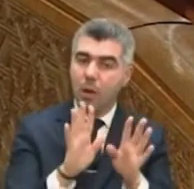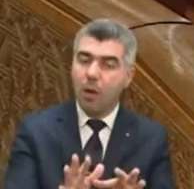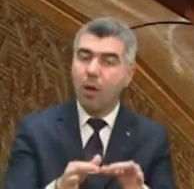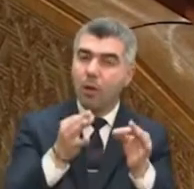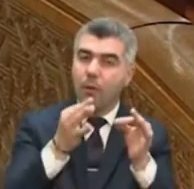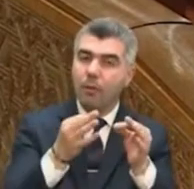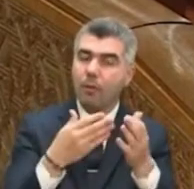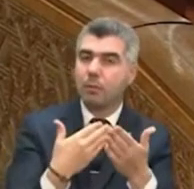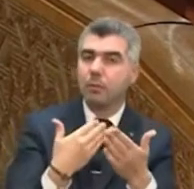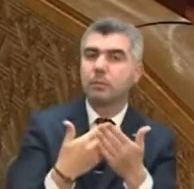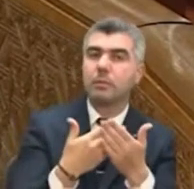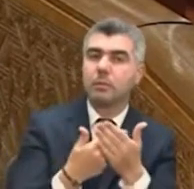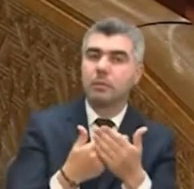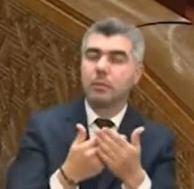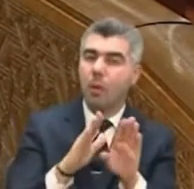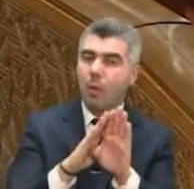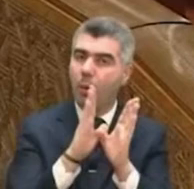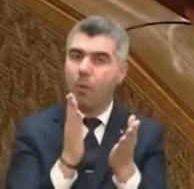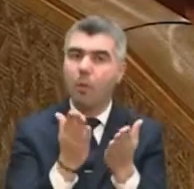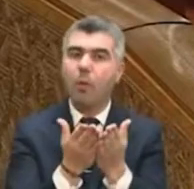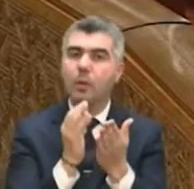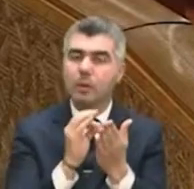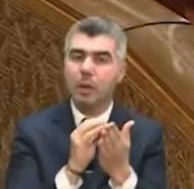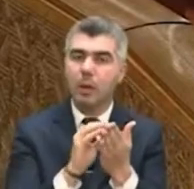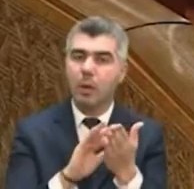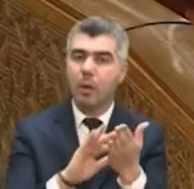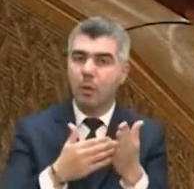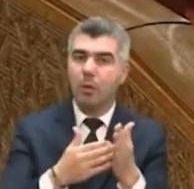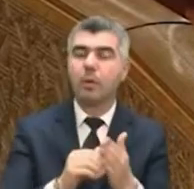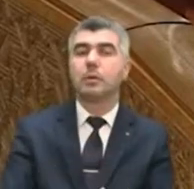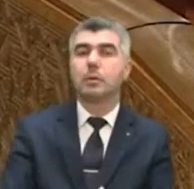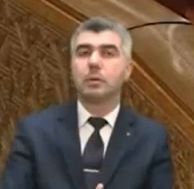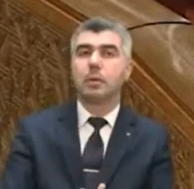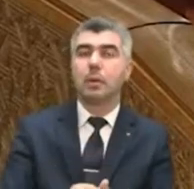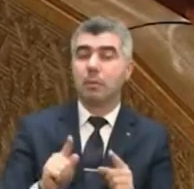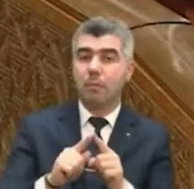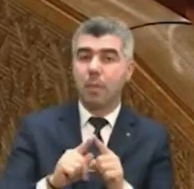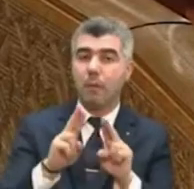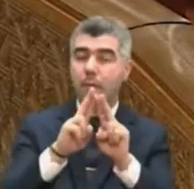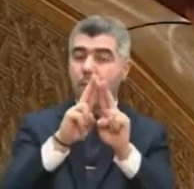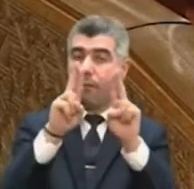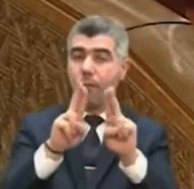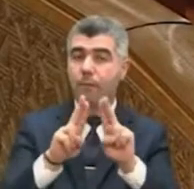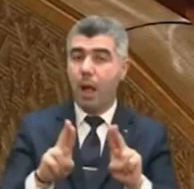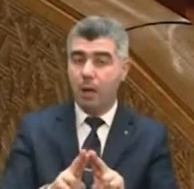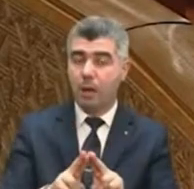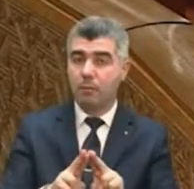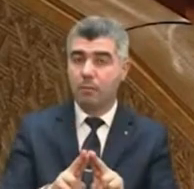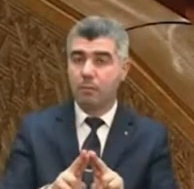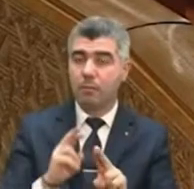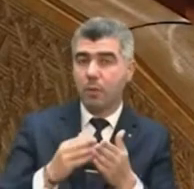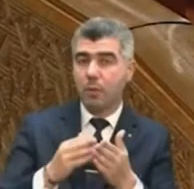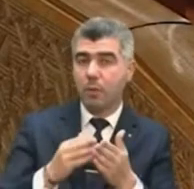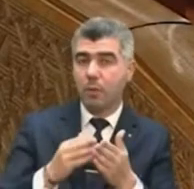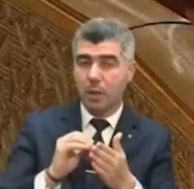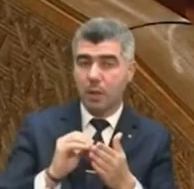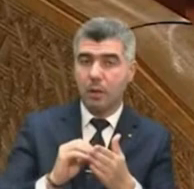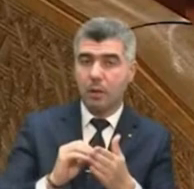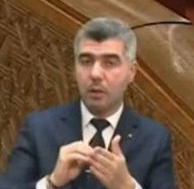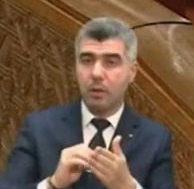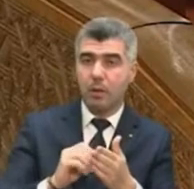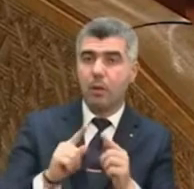أو موضوعاتي وشمولي للقطاع على المستوى الدولي والقاري، وبعده